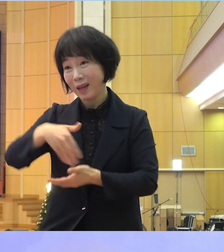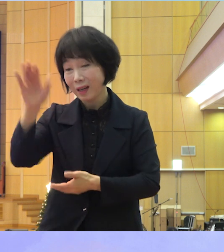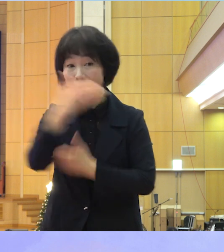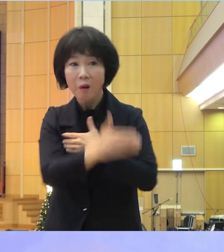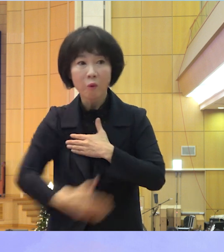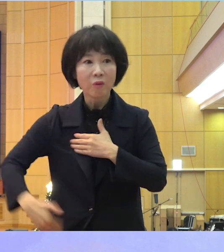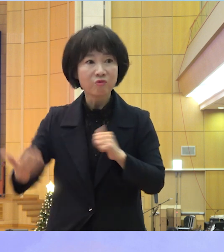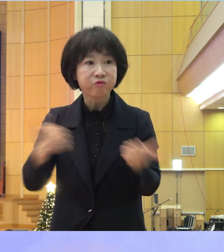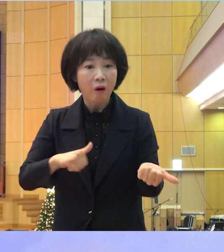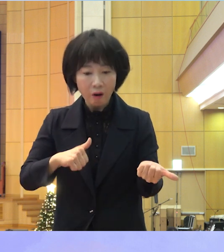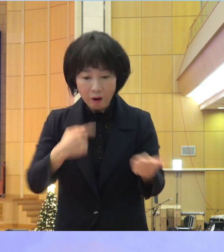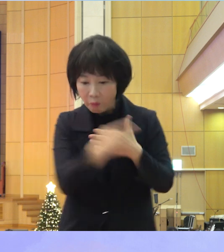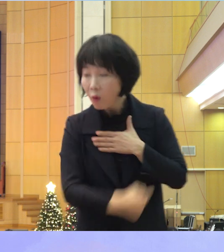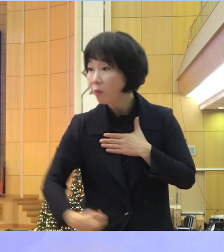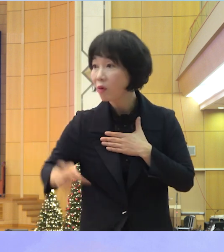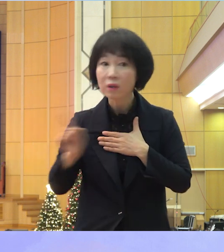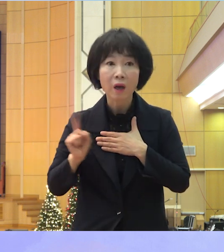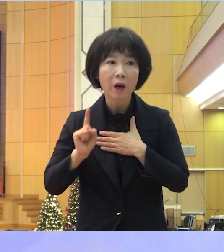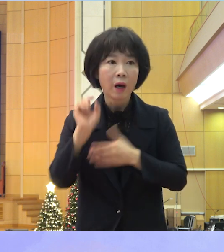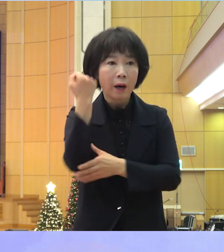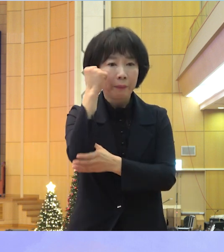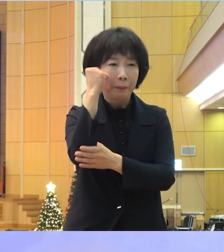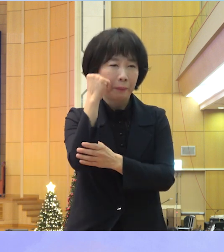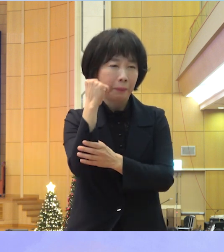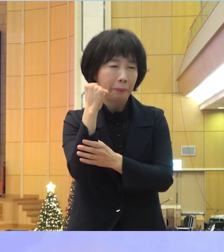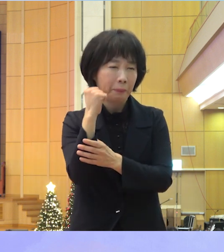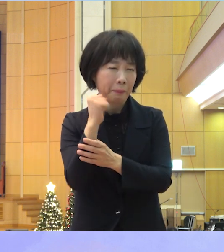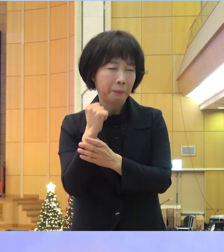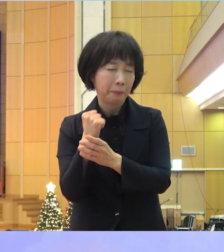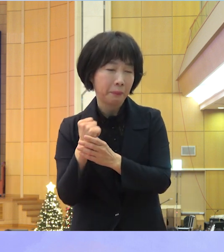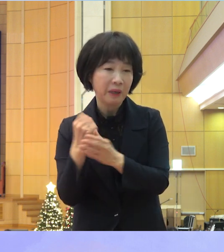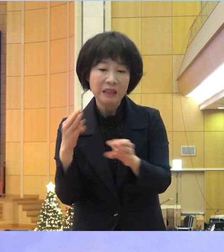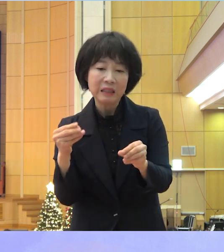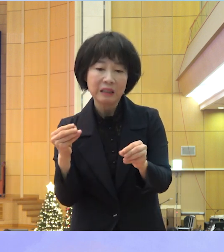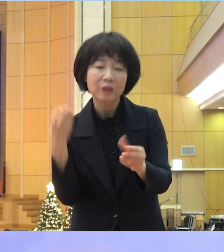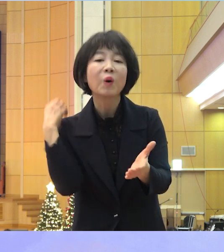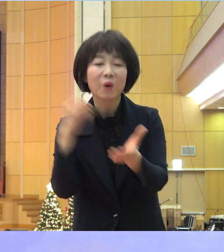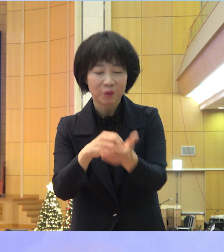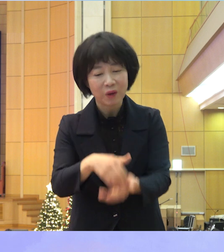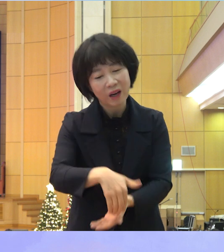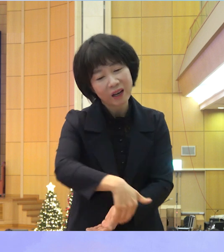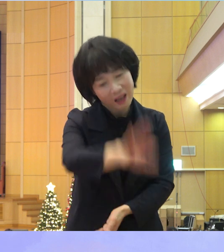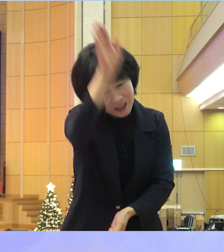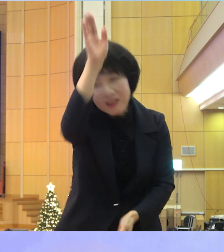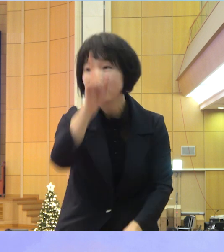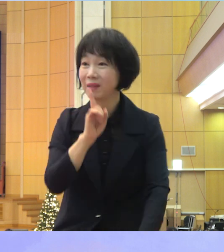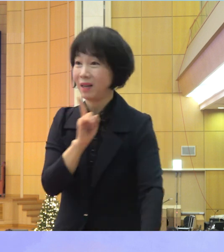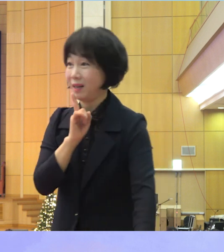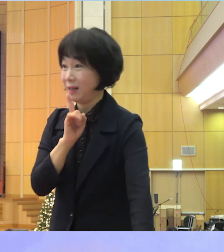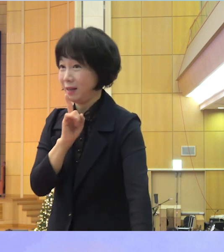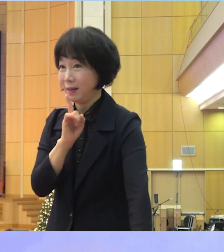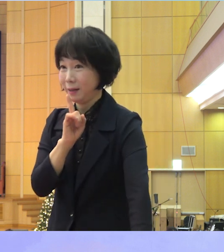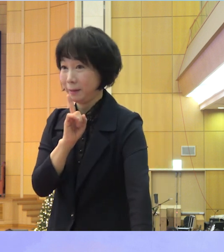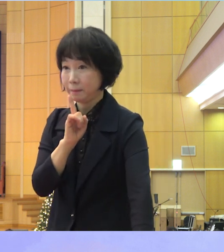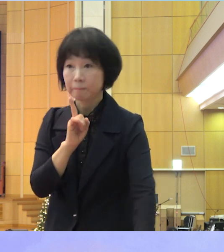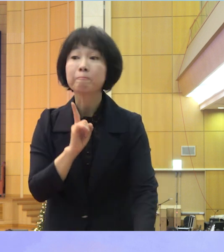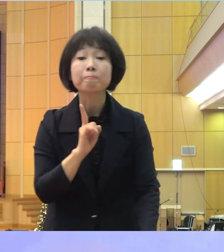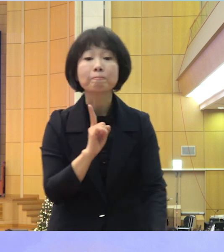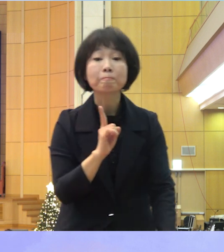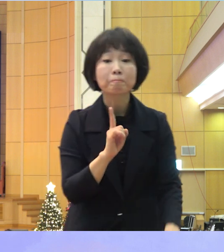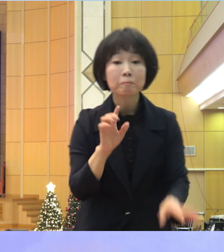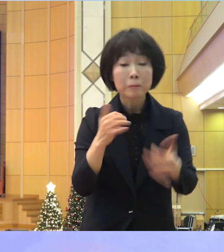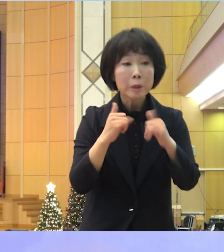육체가 썩으면 또 땅으로 돌아가는 거예요. 그래서 땅에서 왔다가 흙으로, 왔다가 흙으로 돌아가기 때문에